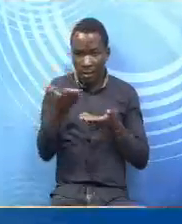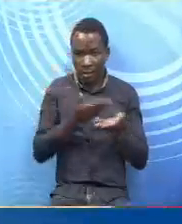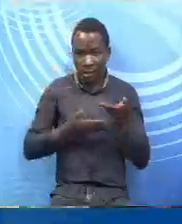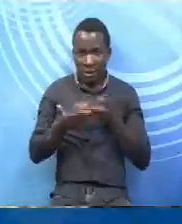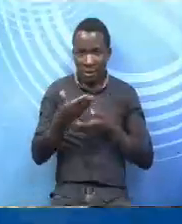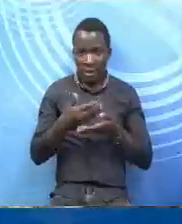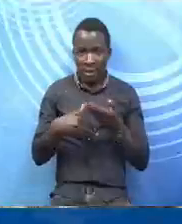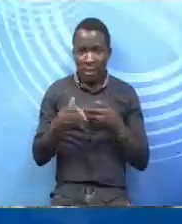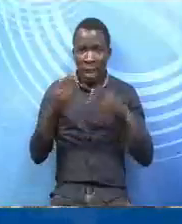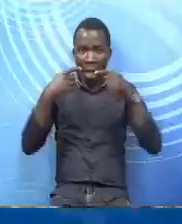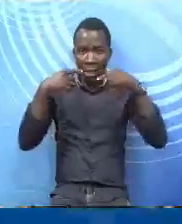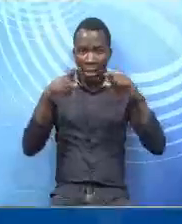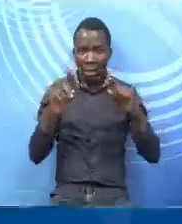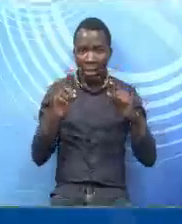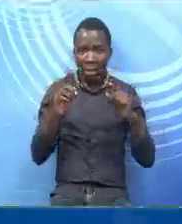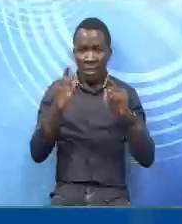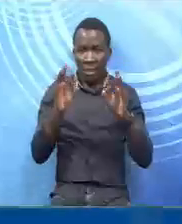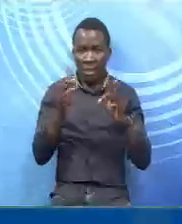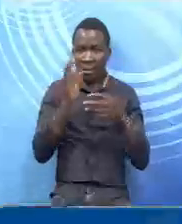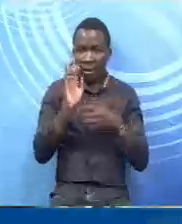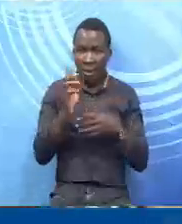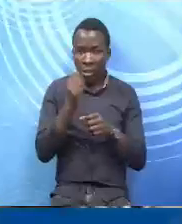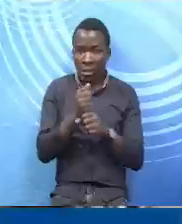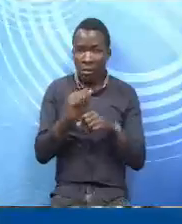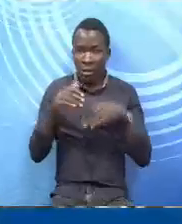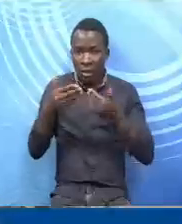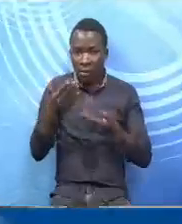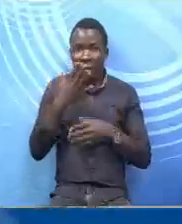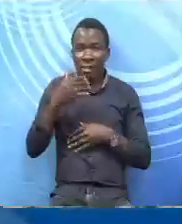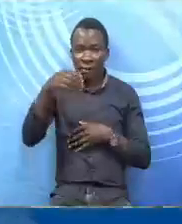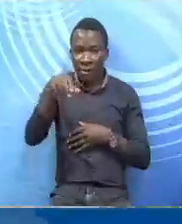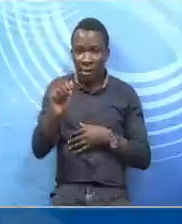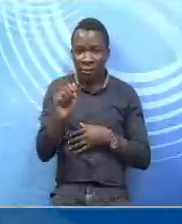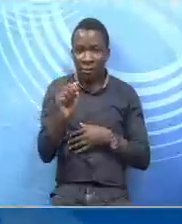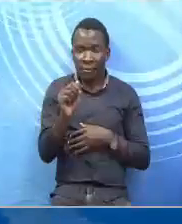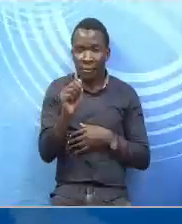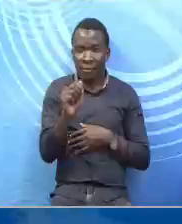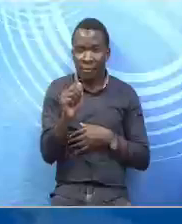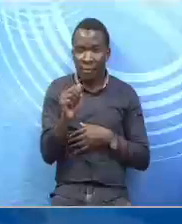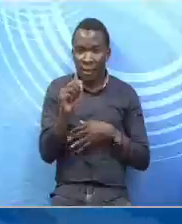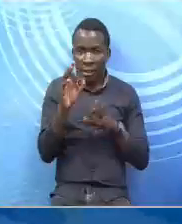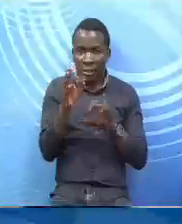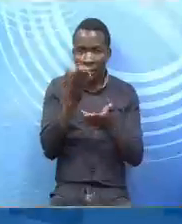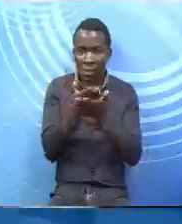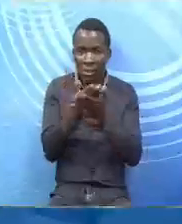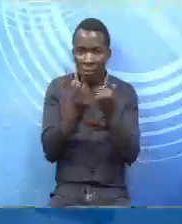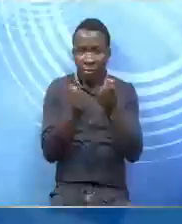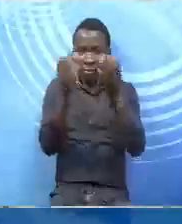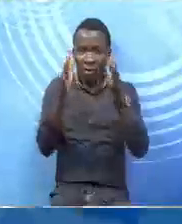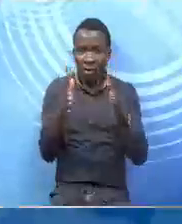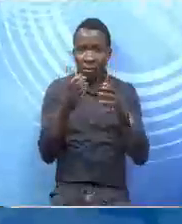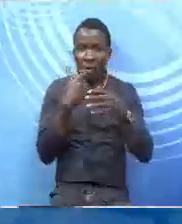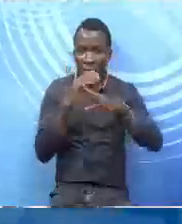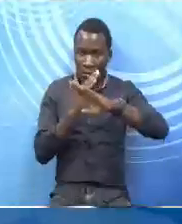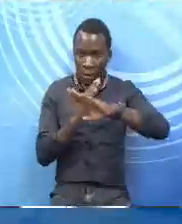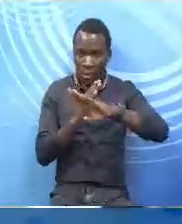bahise banadutangariza ikibabona cyakorwa cyangwa se nk'icyifuzo cyabo. Tunasaba abantu batwara amamodoka bakwirinda bakajya babanza